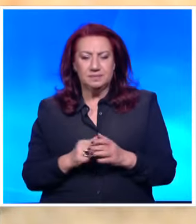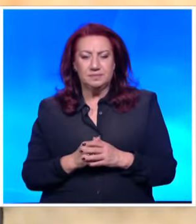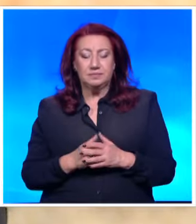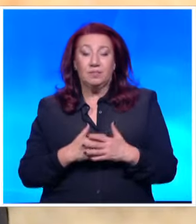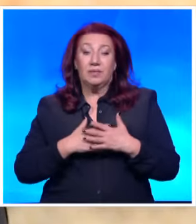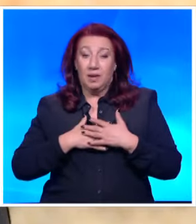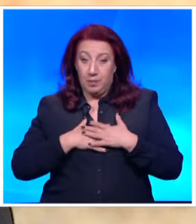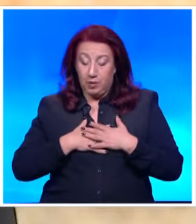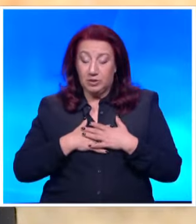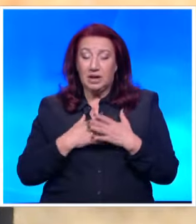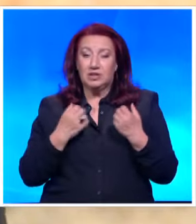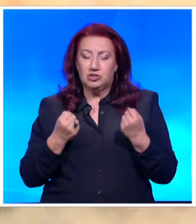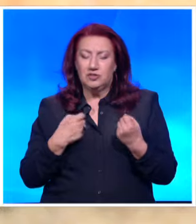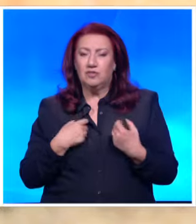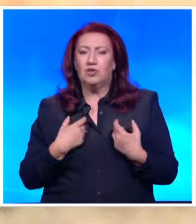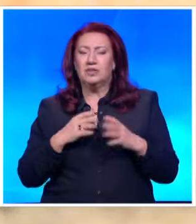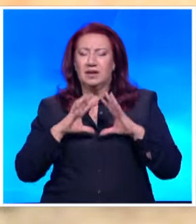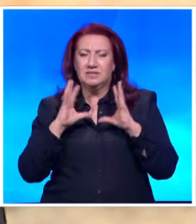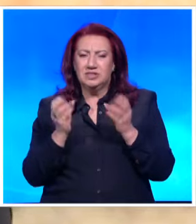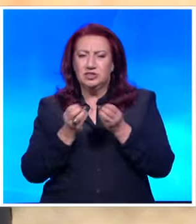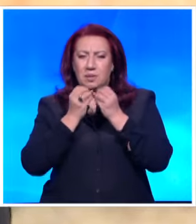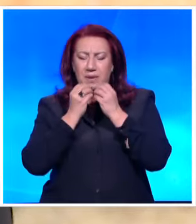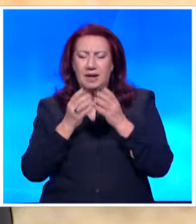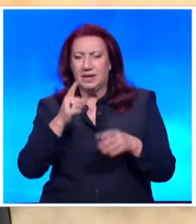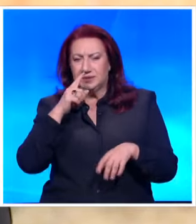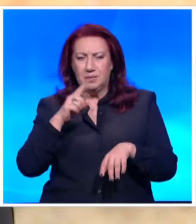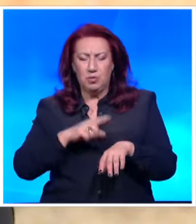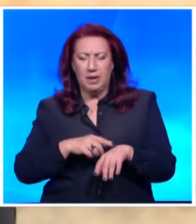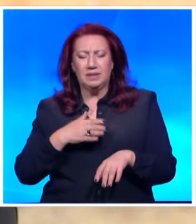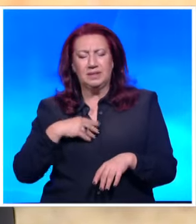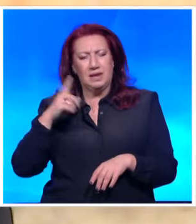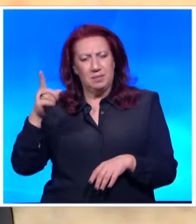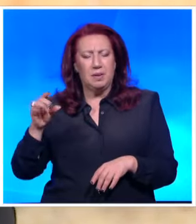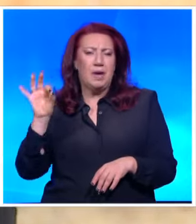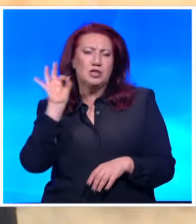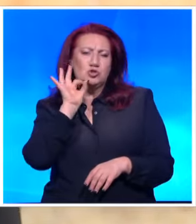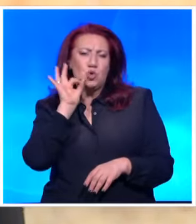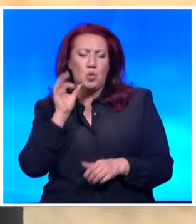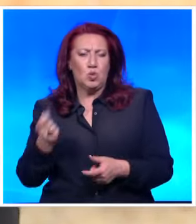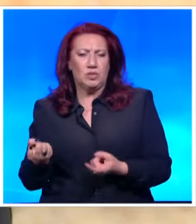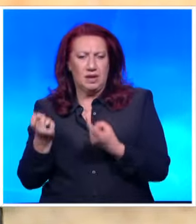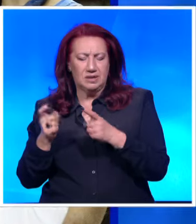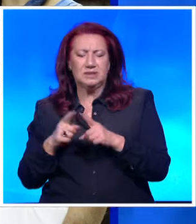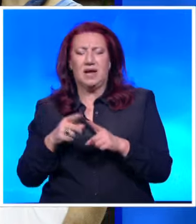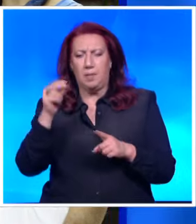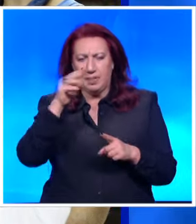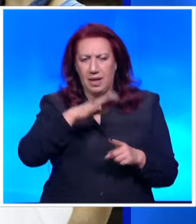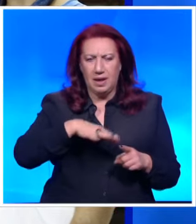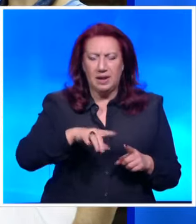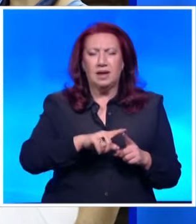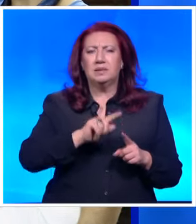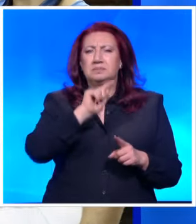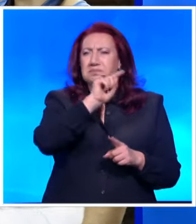Благодарен съм на живота за всички прекрасни моменти, които имахме с него и в Солун, и в България, и по много точки из целия свят.